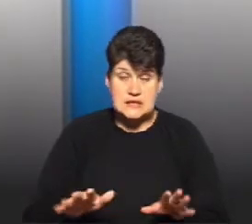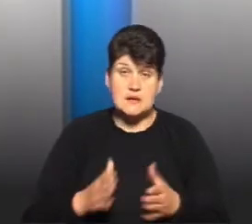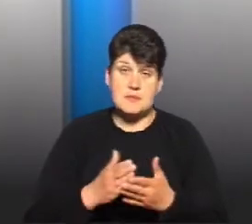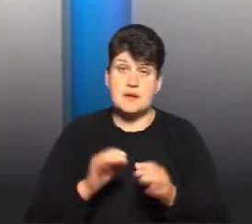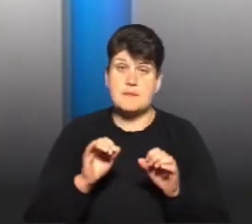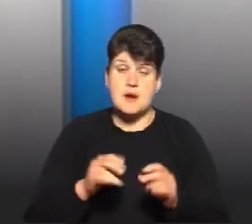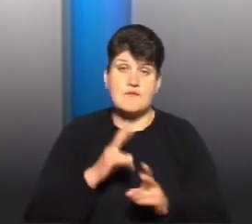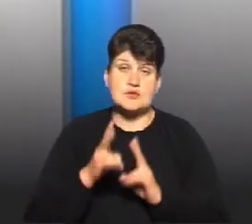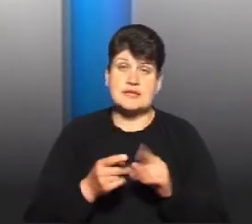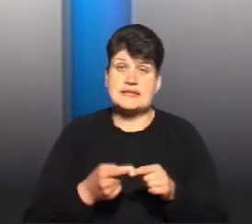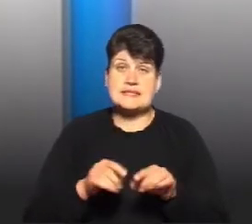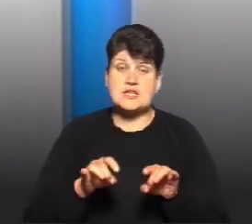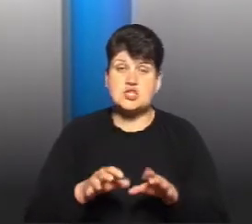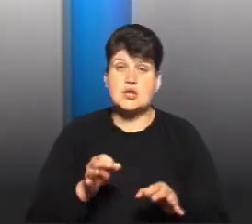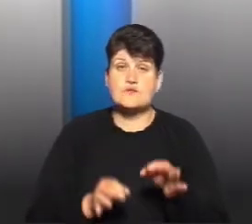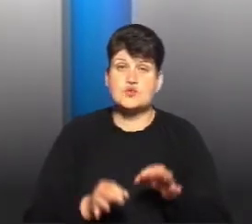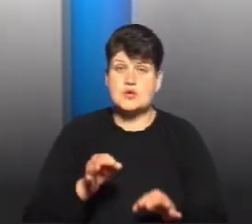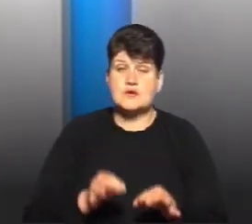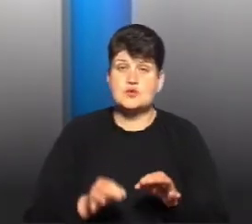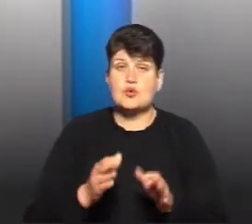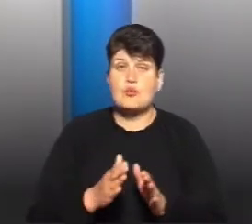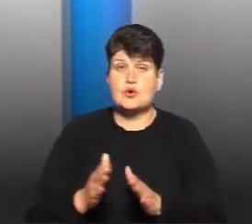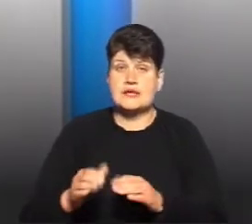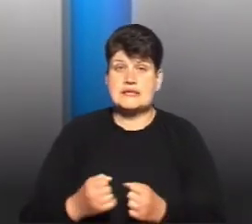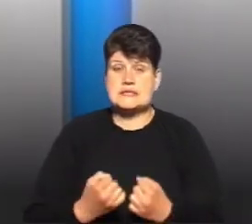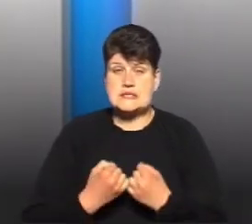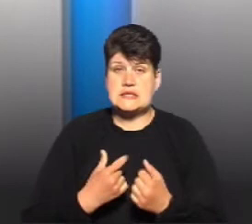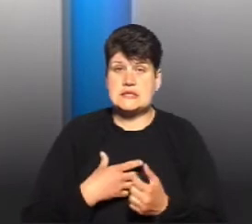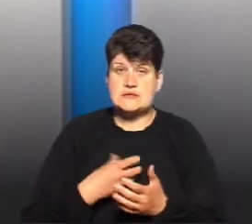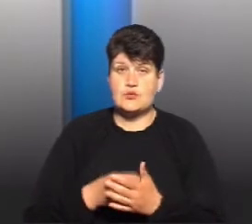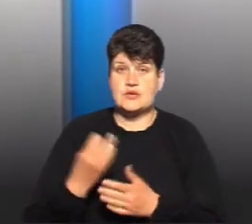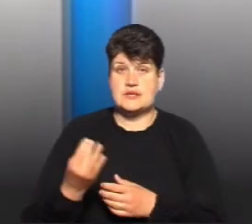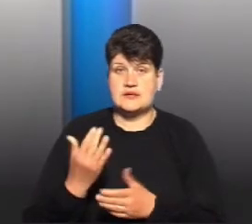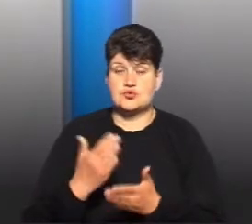рішення до суду і в судовому вже порядку захистити свої інтереси, якщо вони є порушеними.